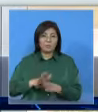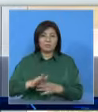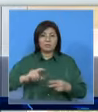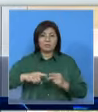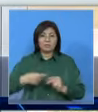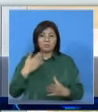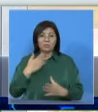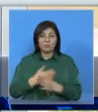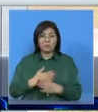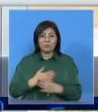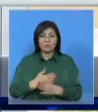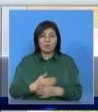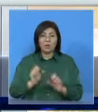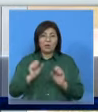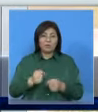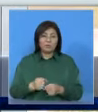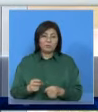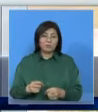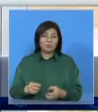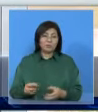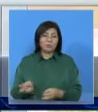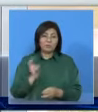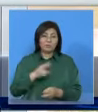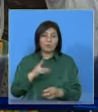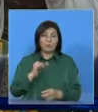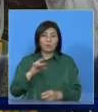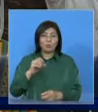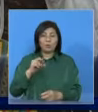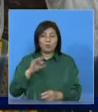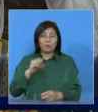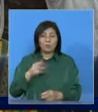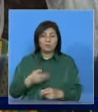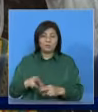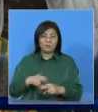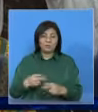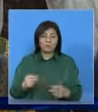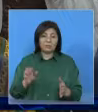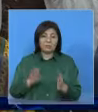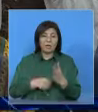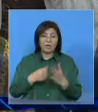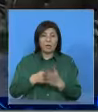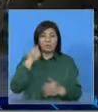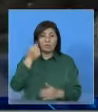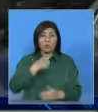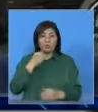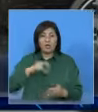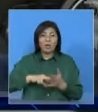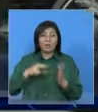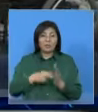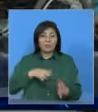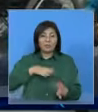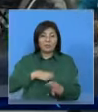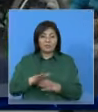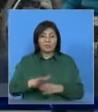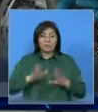технической помощью и возможностью посещать санатории и курорты. Стоит отметить, что до конца текущего года планируется обеспечить